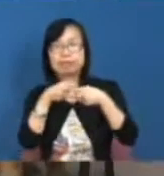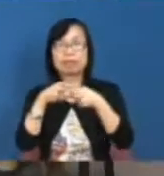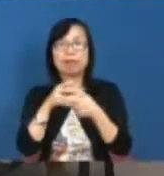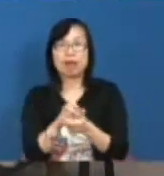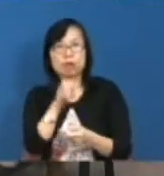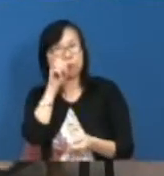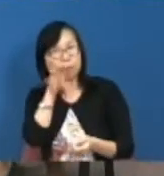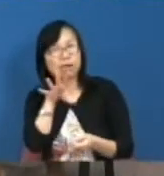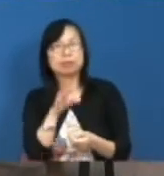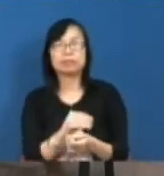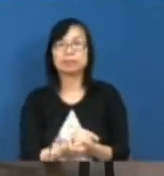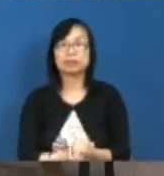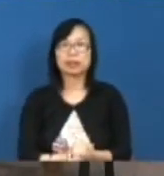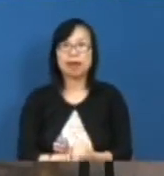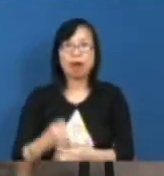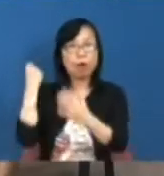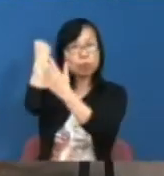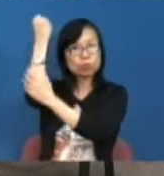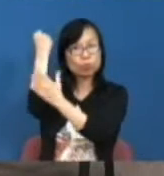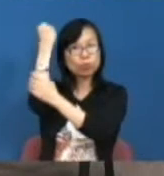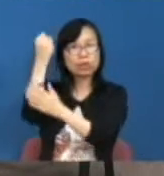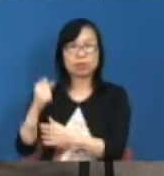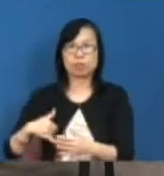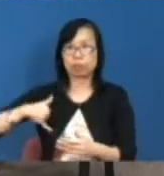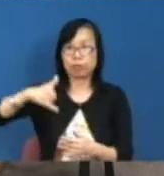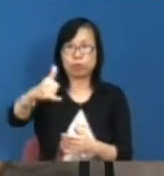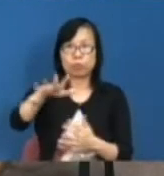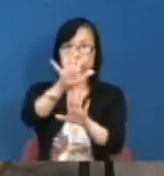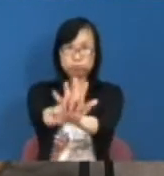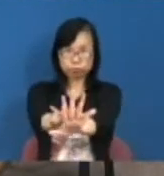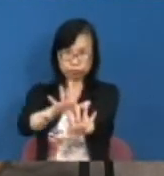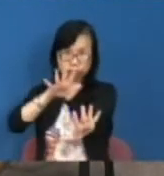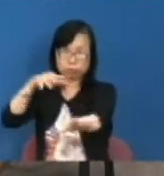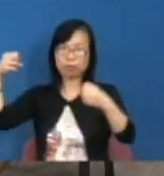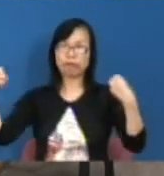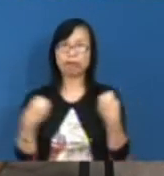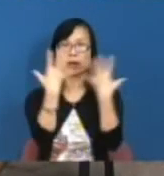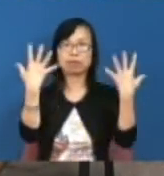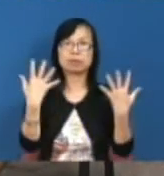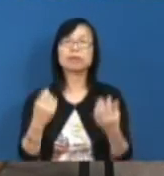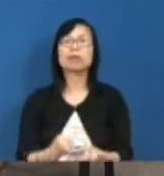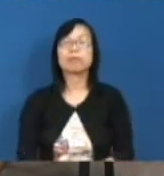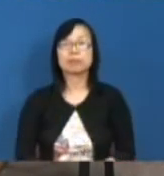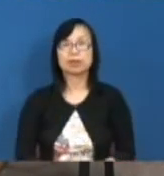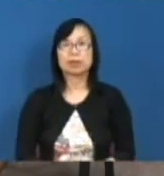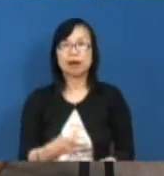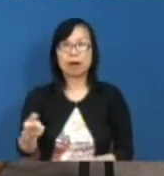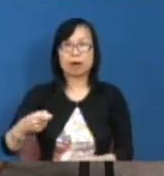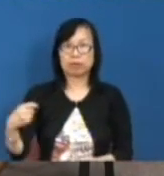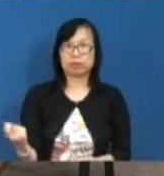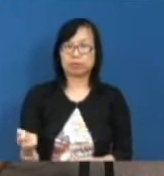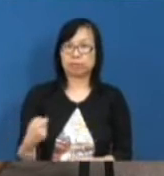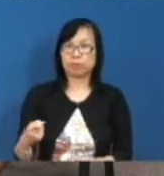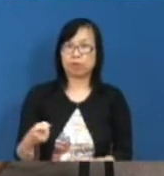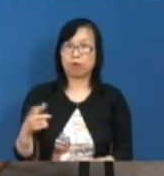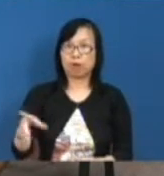話咧哦，示威者衝上去觀眾席嗰度同人發生衝突，主動衝上去。咁我即時已經，因